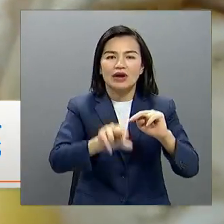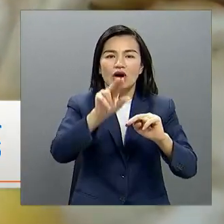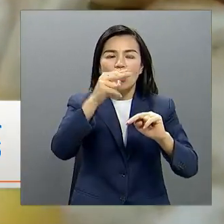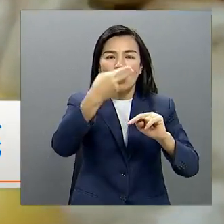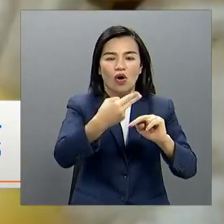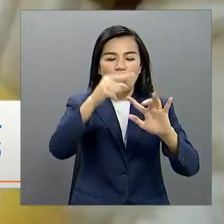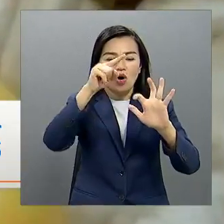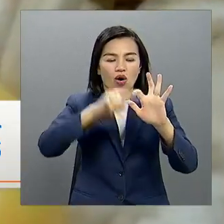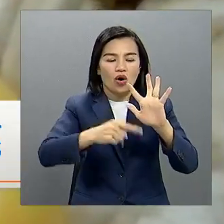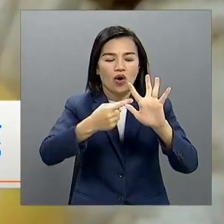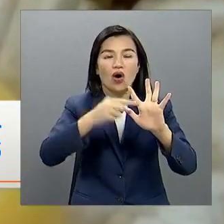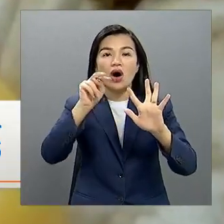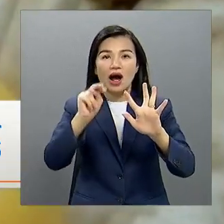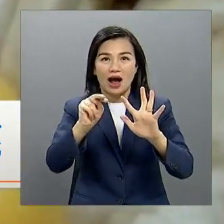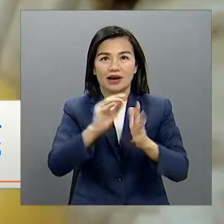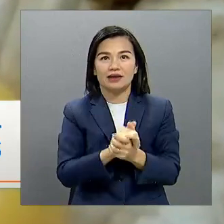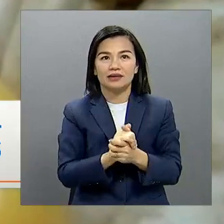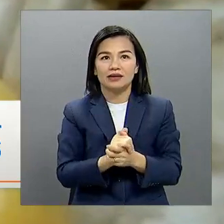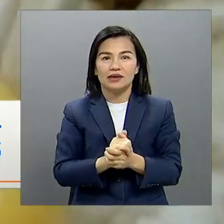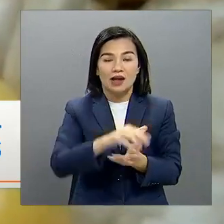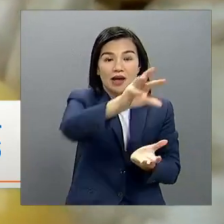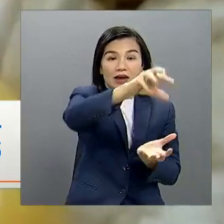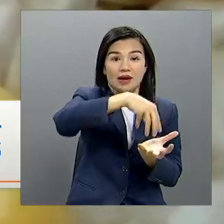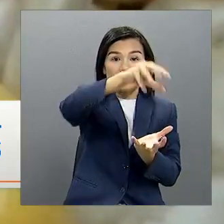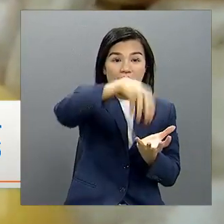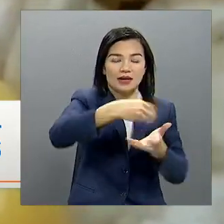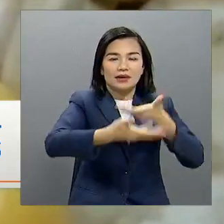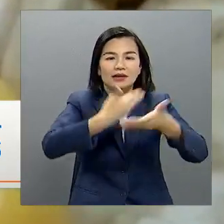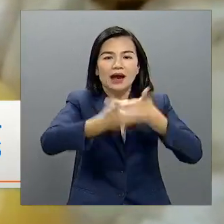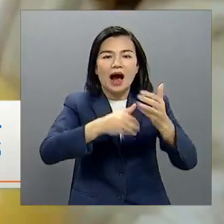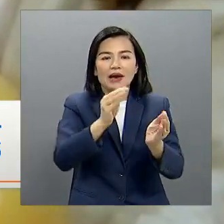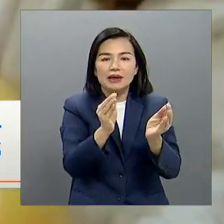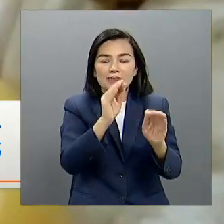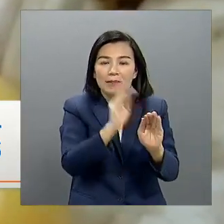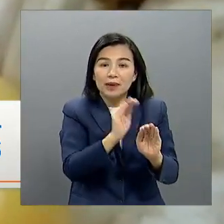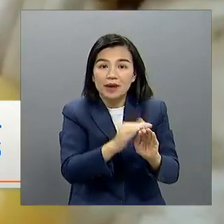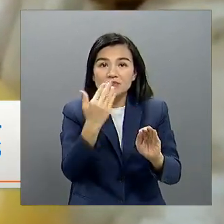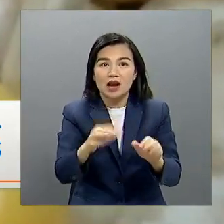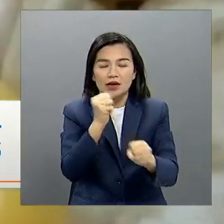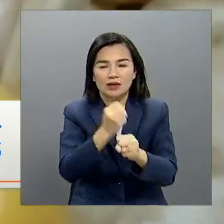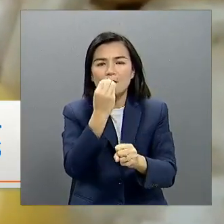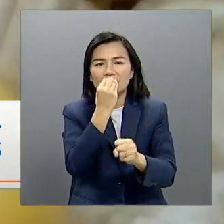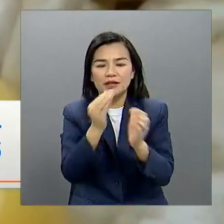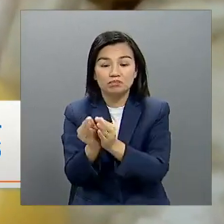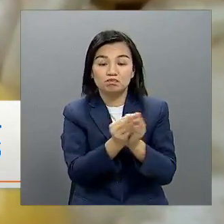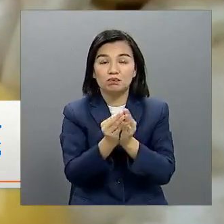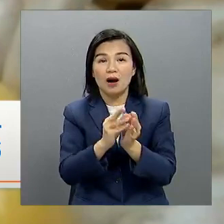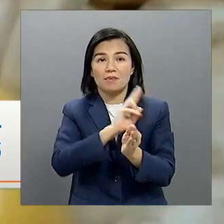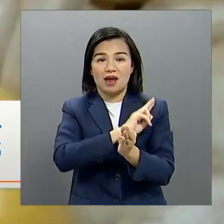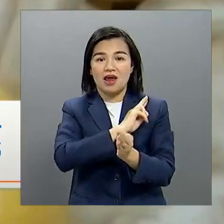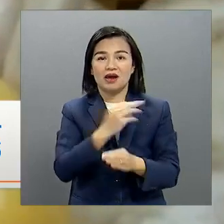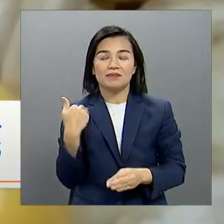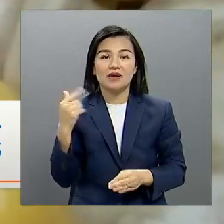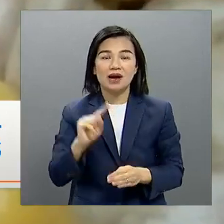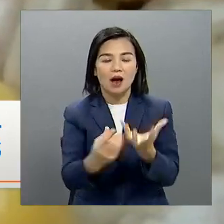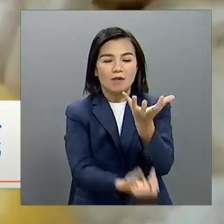ากชาวบ้านเขาจะไปเก็บเห็ดระโงกขายแล้วนะครับ ครับ เขาเอามาทำเป็นเมนูกินในครัวเรือนด้วยนะครับเมนูแกงเห็ดระ